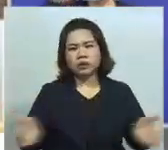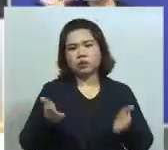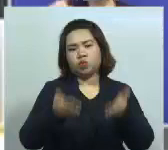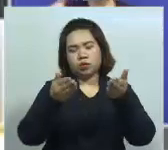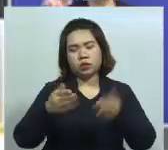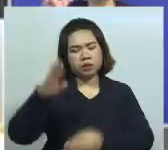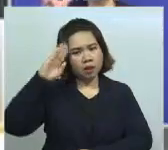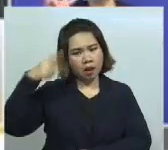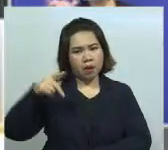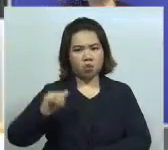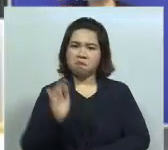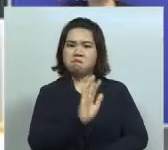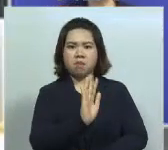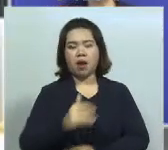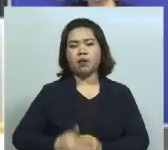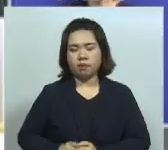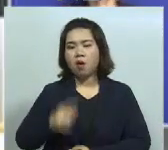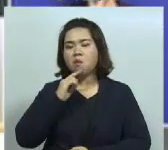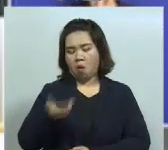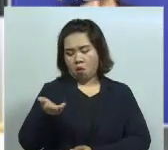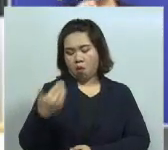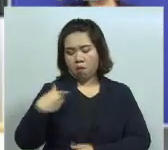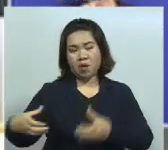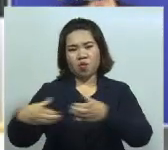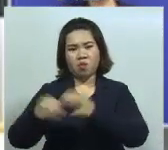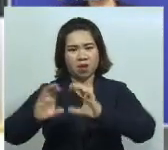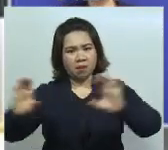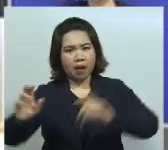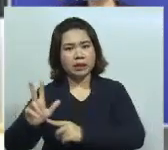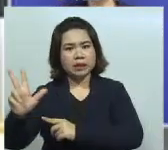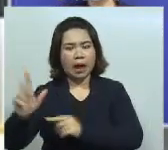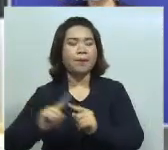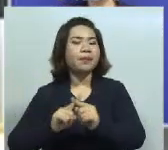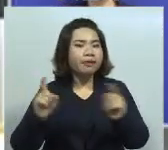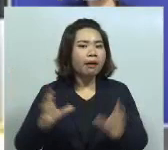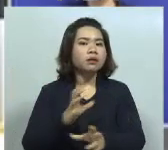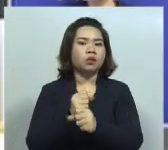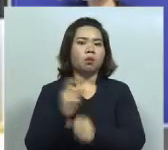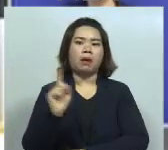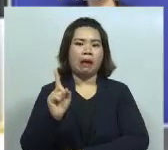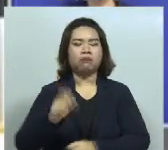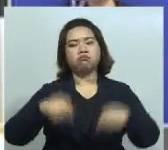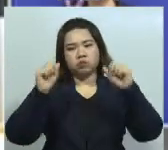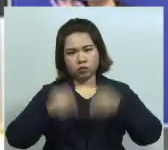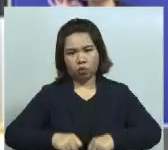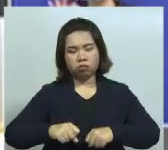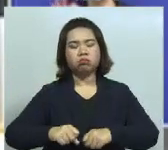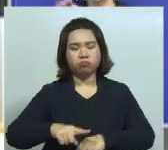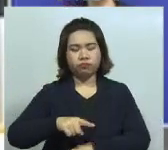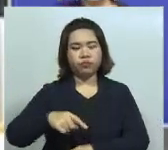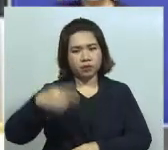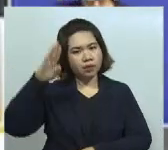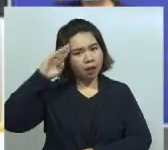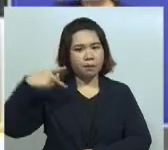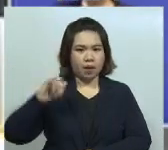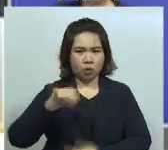ประยุทธ์และเสนอเรื่องของการตั้งรัฐบาลขั้วที่3แต่เมื่อวานนี้สุดท้ายแล้วก็ลงมติเลือกพลเอกประยุทธ์เป็นนายกรั